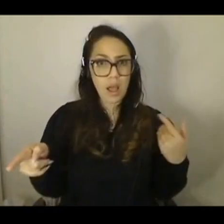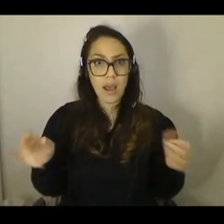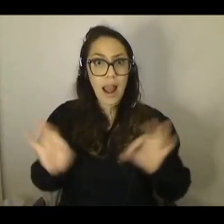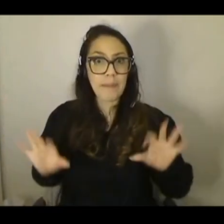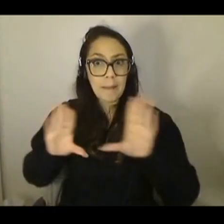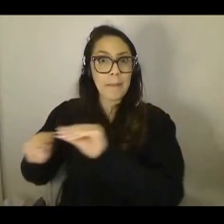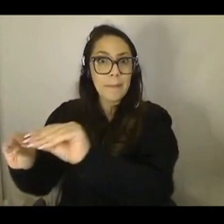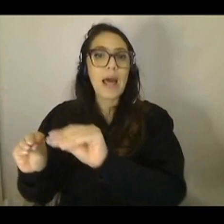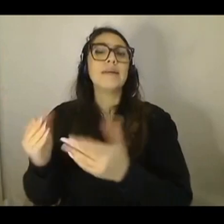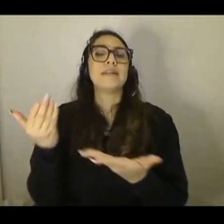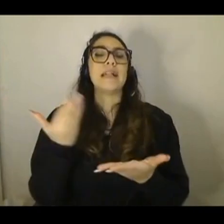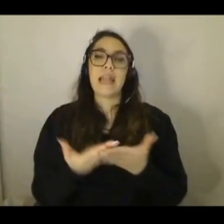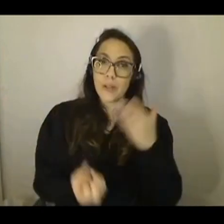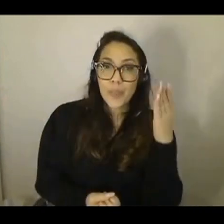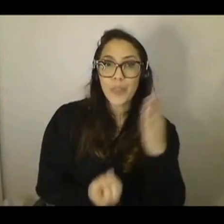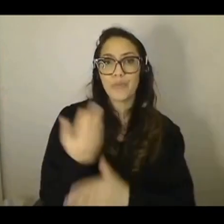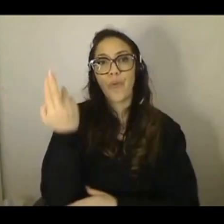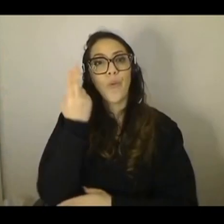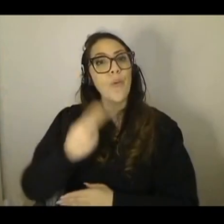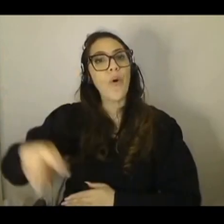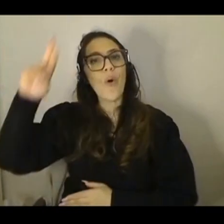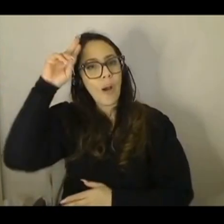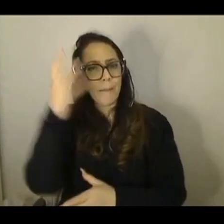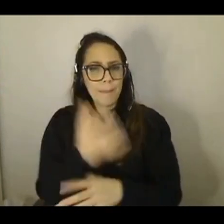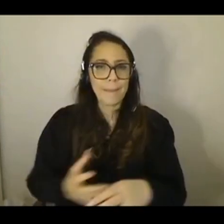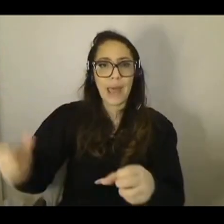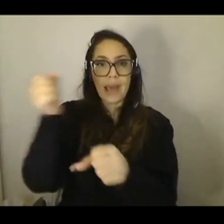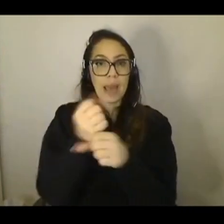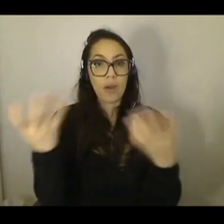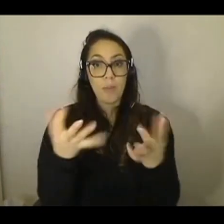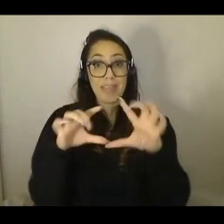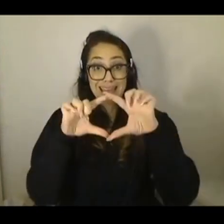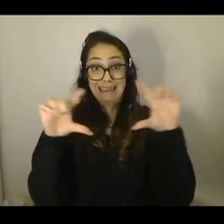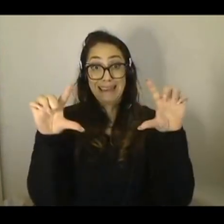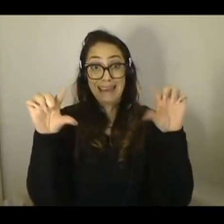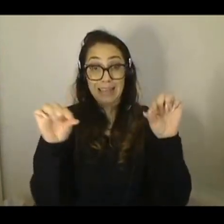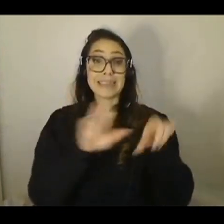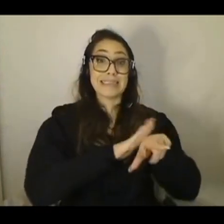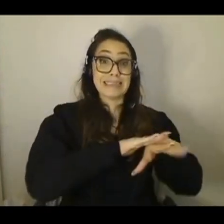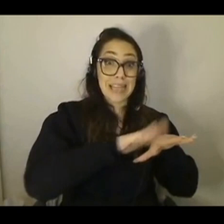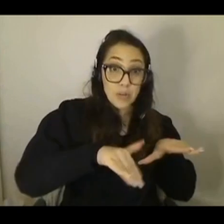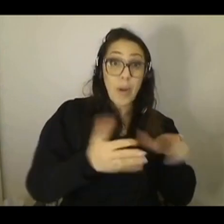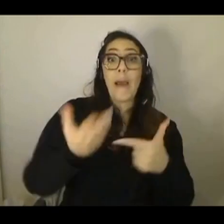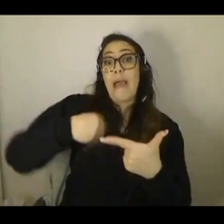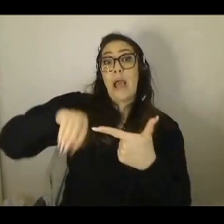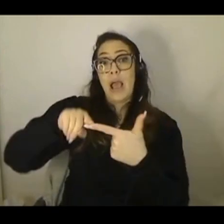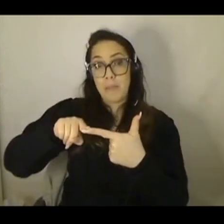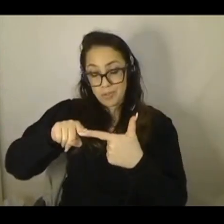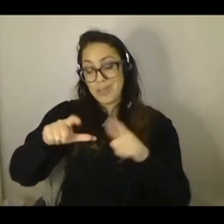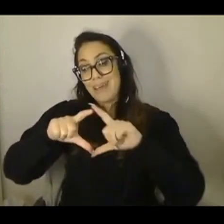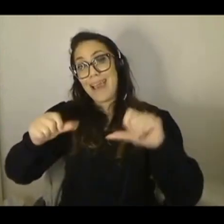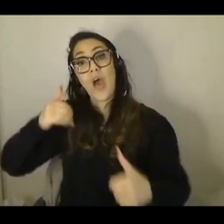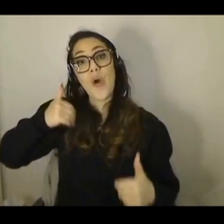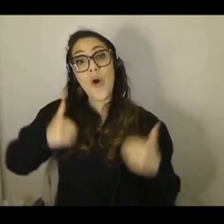la disposition que l'Europe est en train de mettre en place, il va y avoir une carte pour le stationnement et une carte pour le handicap. Et donc tous